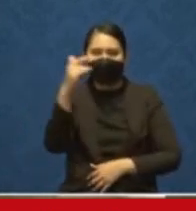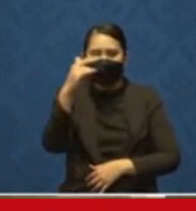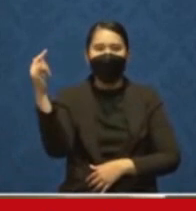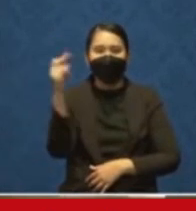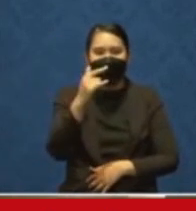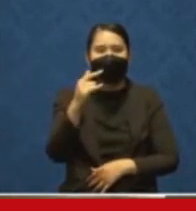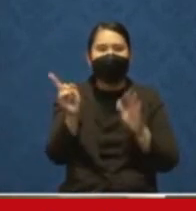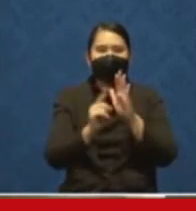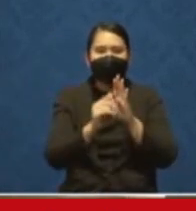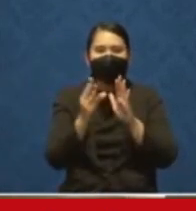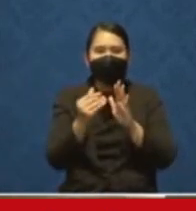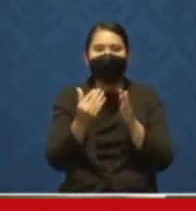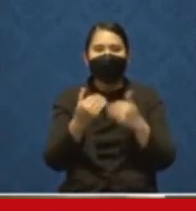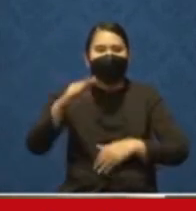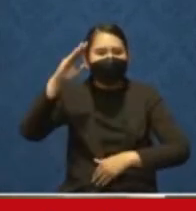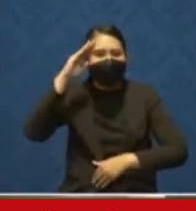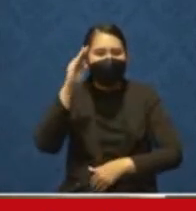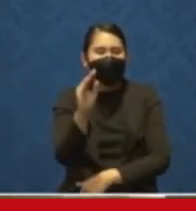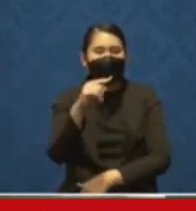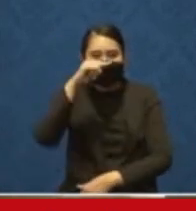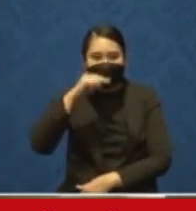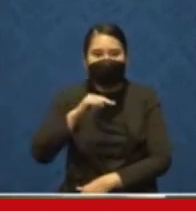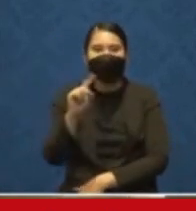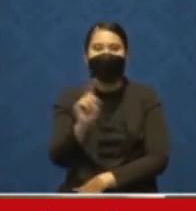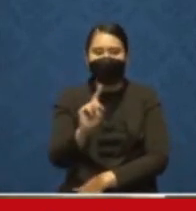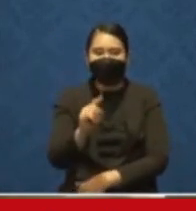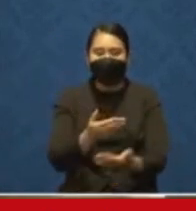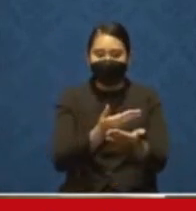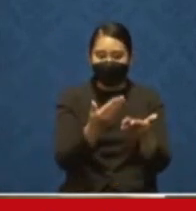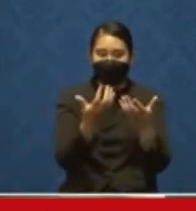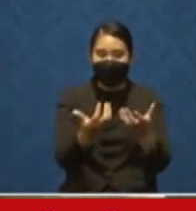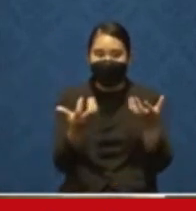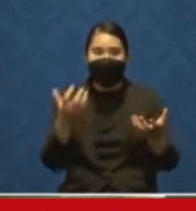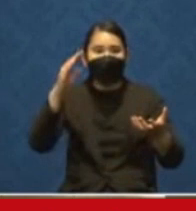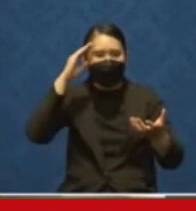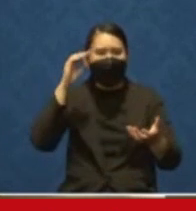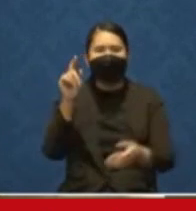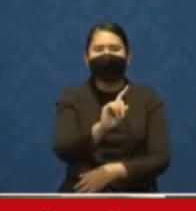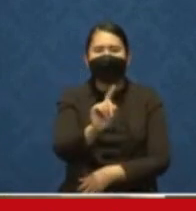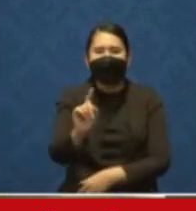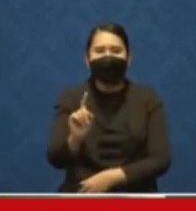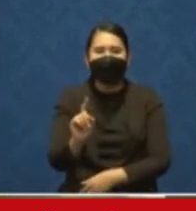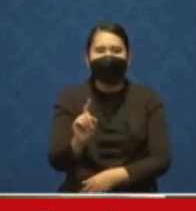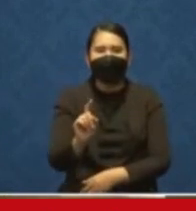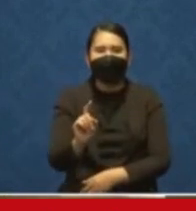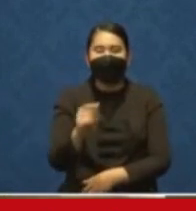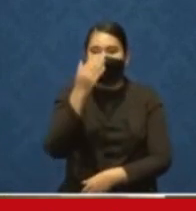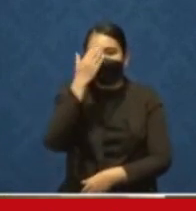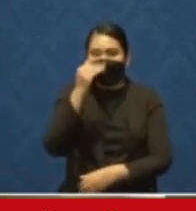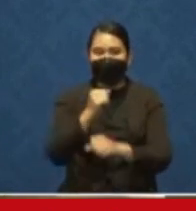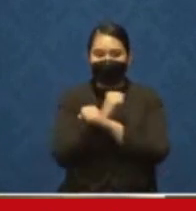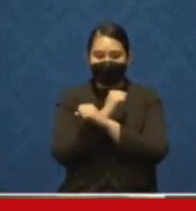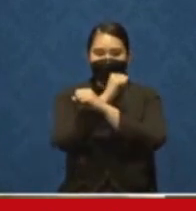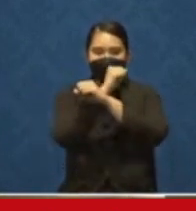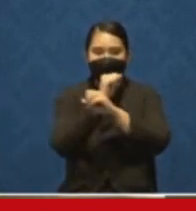กองทัพแต่ถ้าไม่อะที่อันนี้เขาเข้ามาเขาเข้าเข้ามาขนาดนี้ไม่รู้กี่เที่ยวผู้กองทัพ